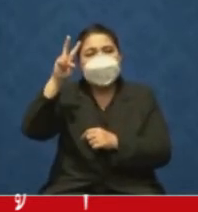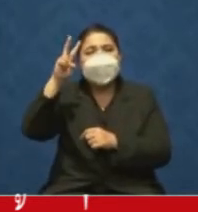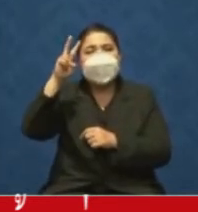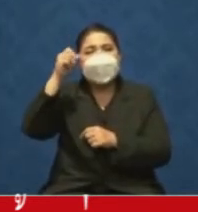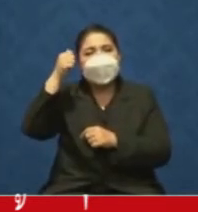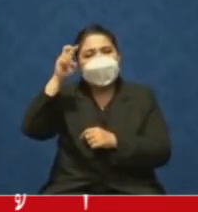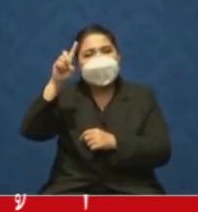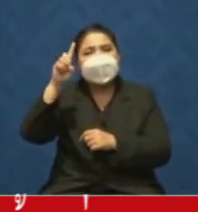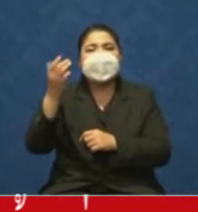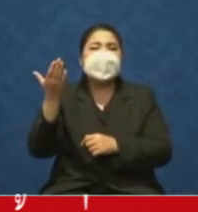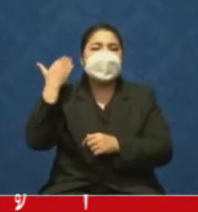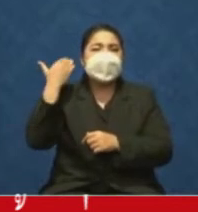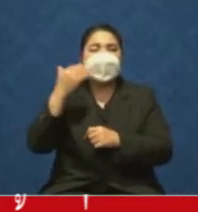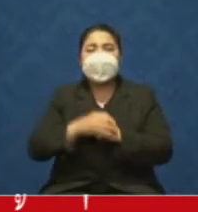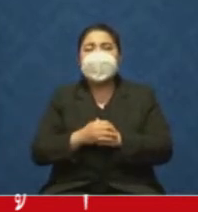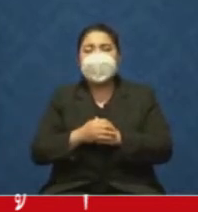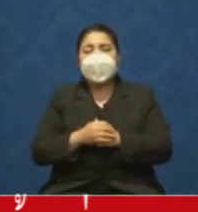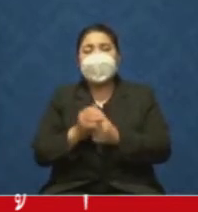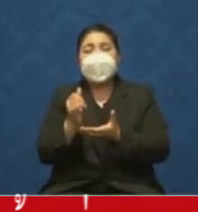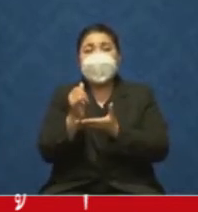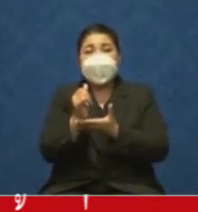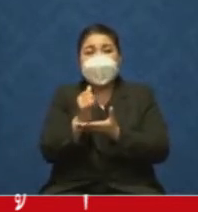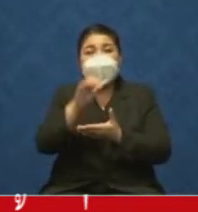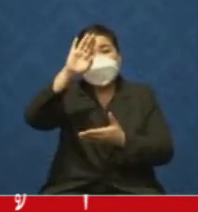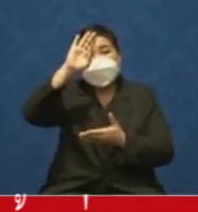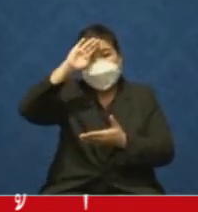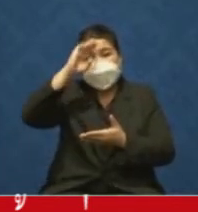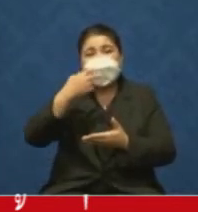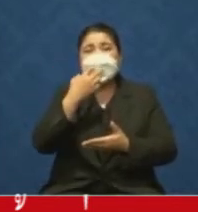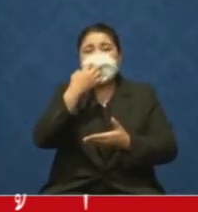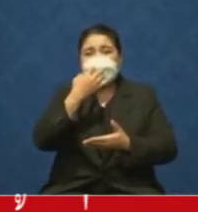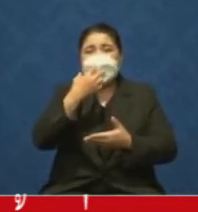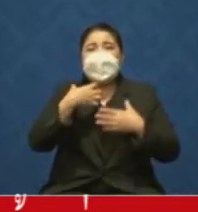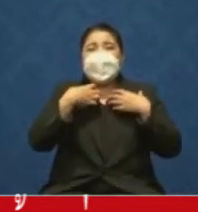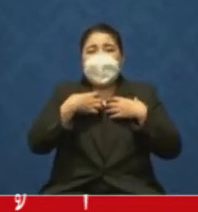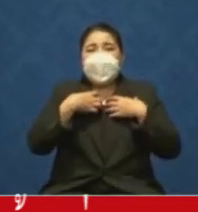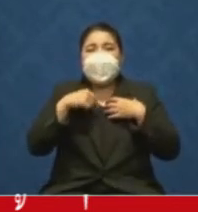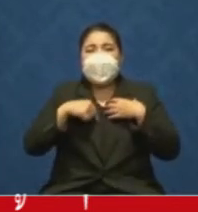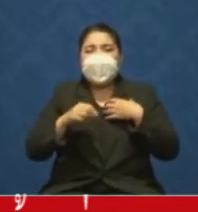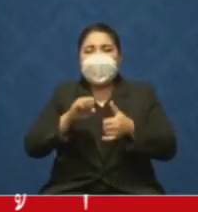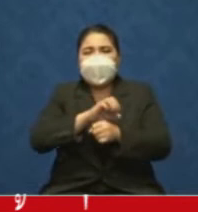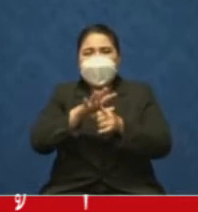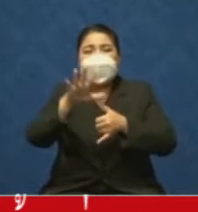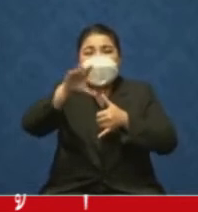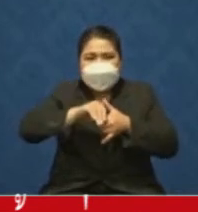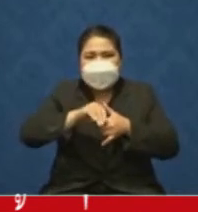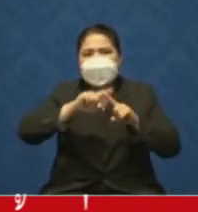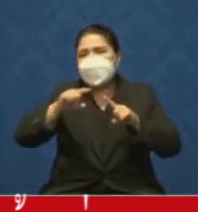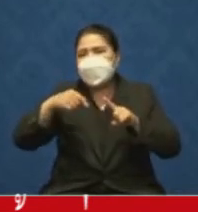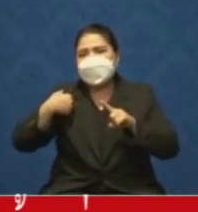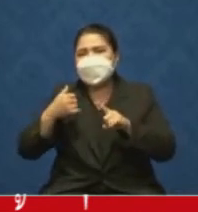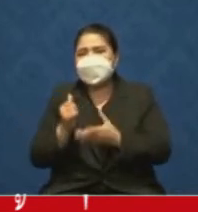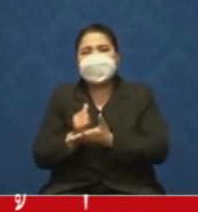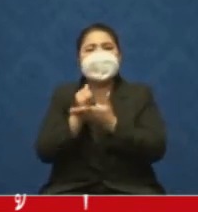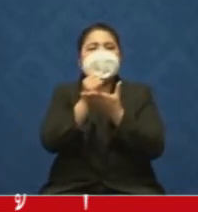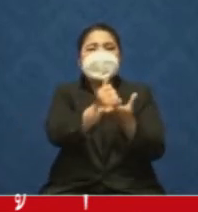คนไ่เป็นโลกหอบหืดตดโควิดไปรับการตัวดที่โรงพยาบาลแต่ไม่สามารถเข้ารับการรักษา